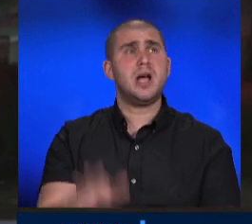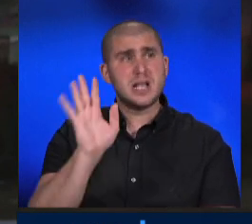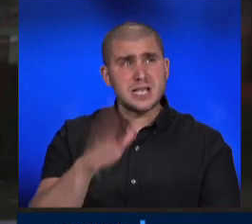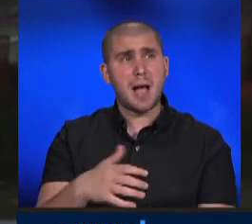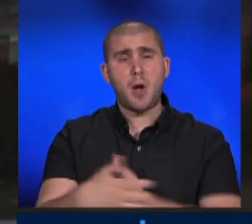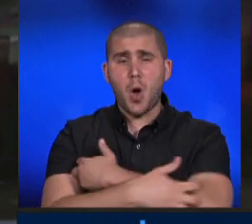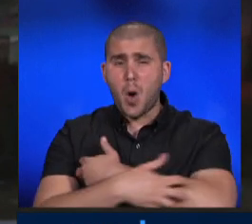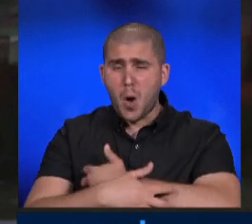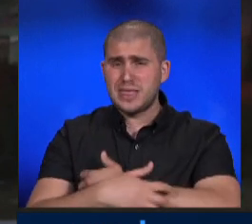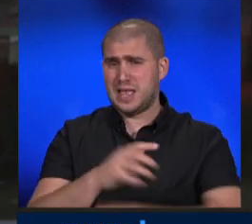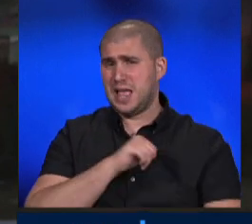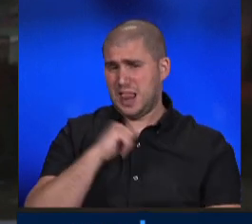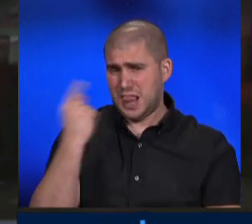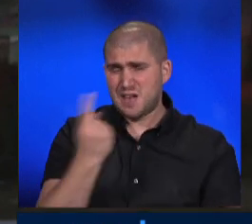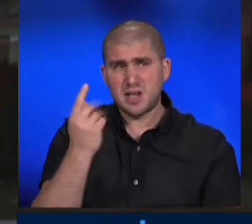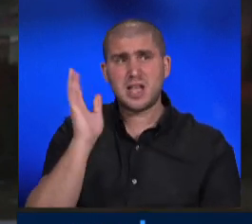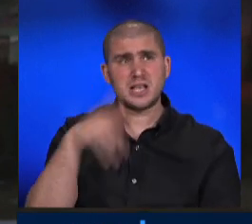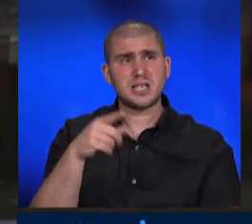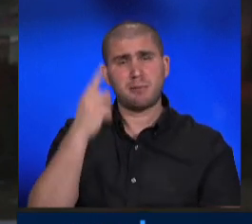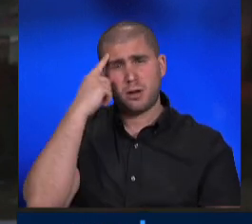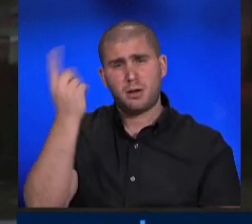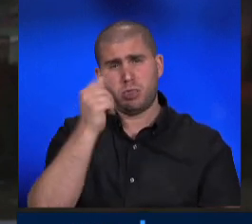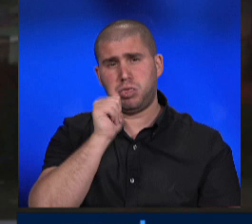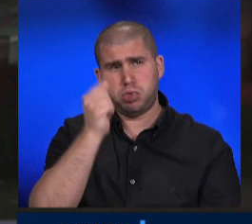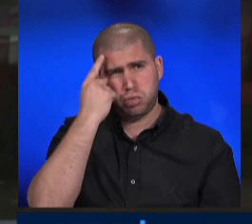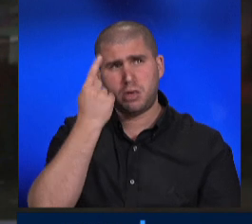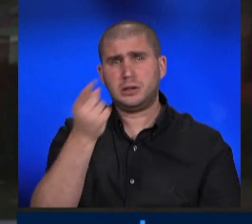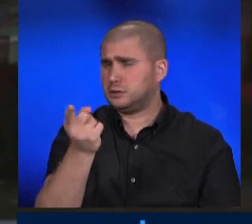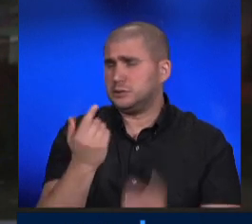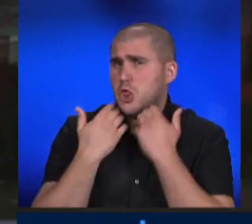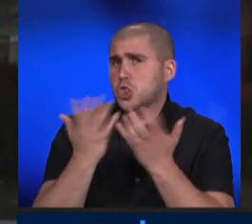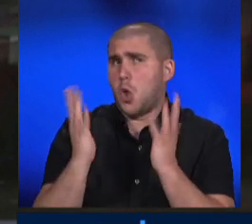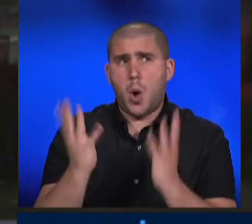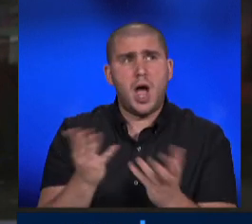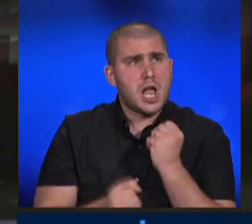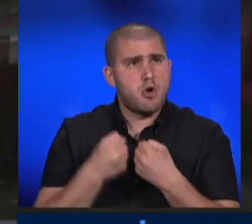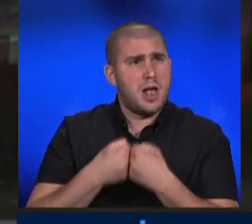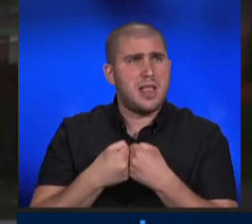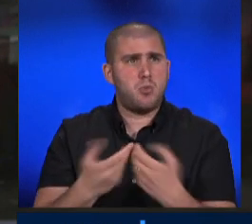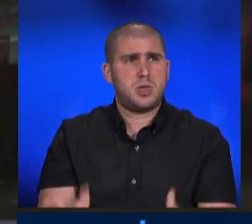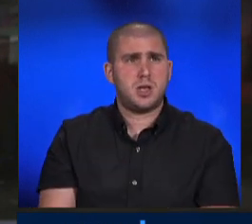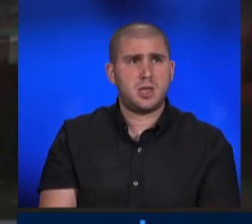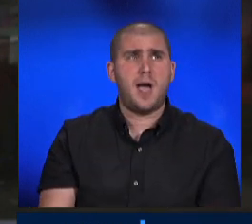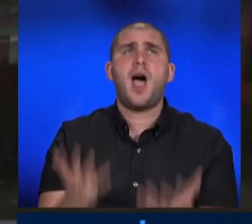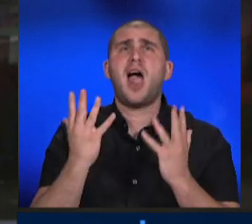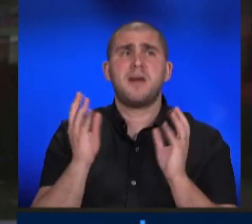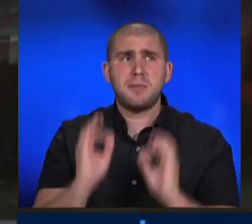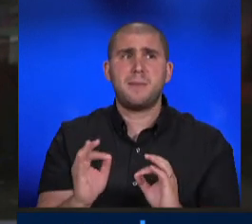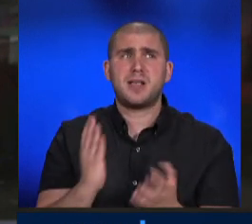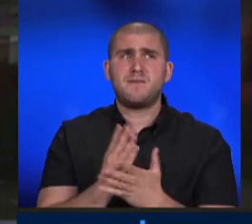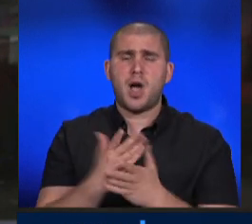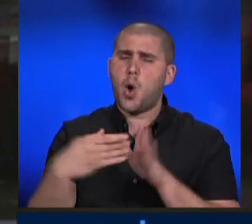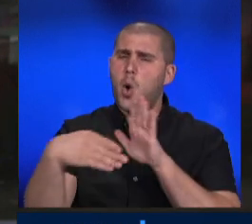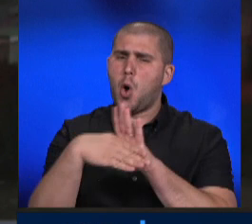גם לבד, גם השקרות, זה נורא, וקשה להתמודד עם זה. והלוואי ובאמת יוציאו